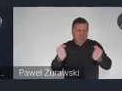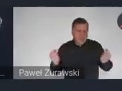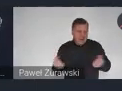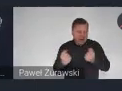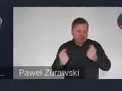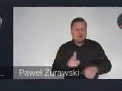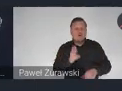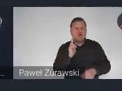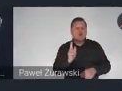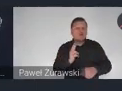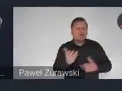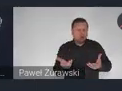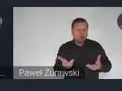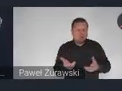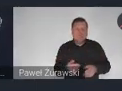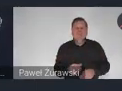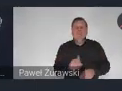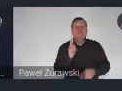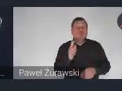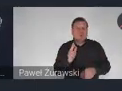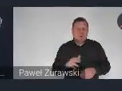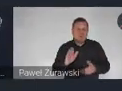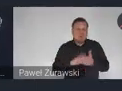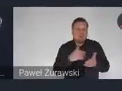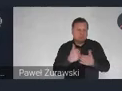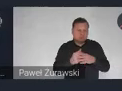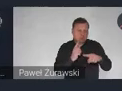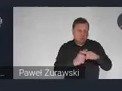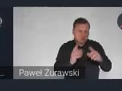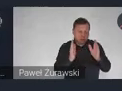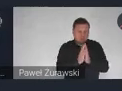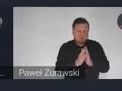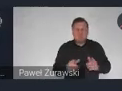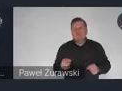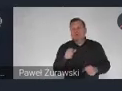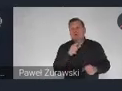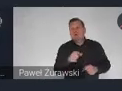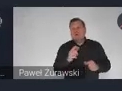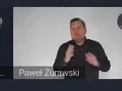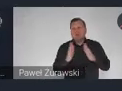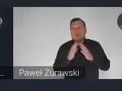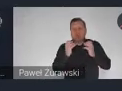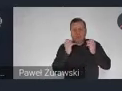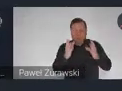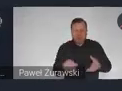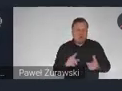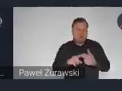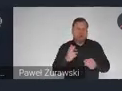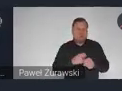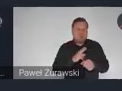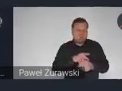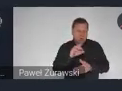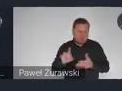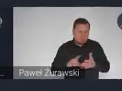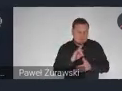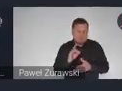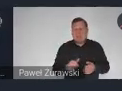a no może to być parafia Dom Kultury gmina Mogą to być